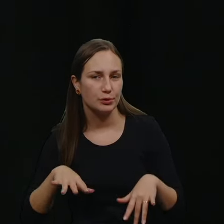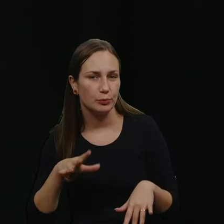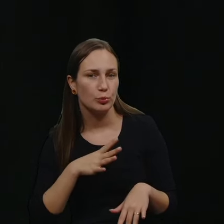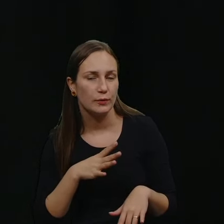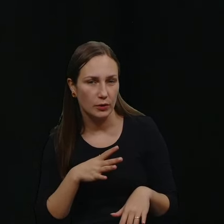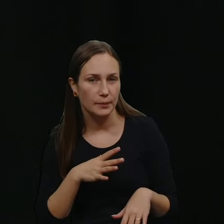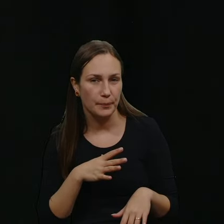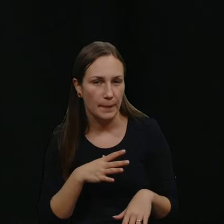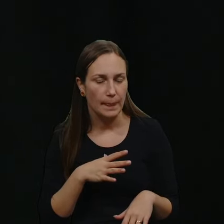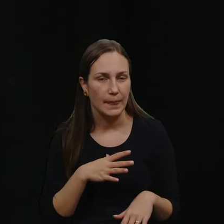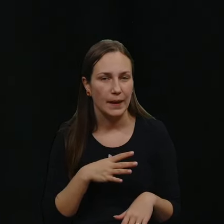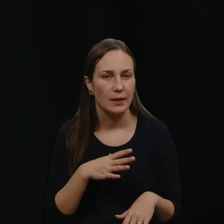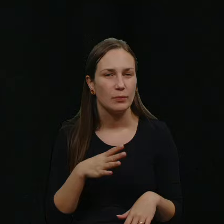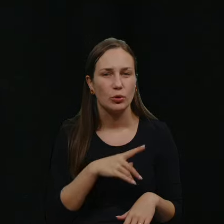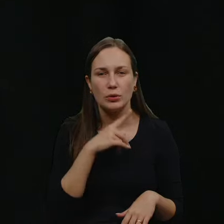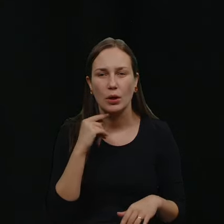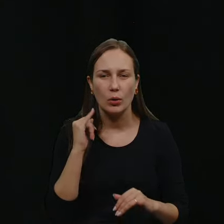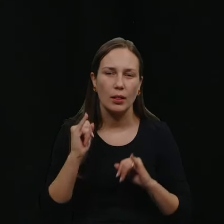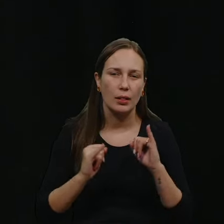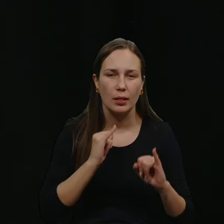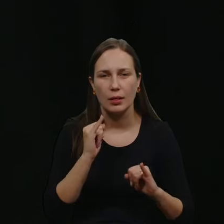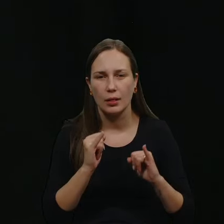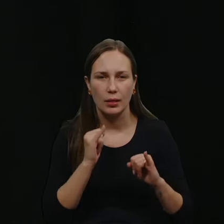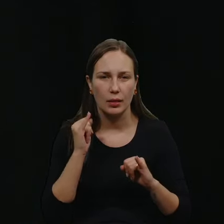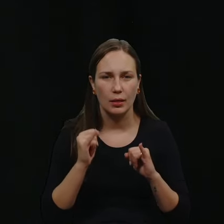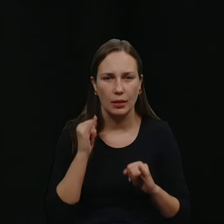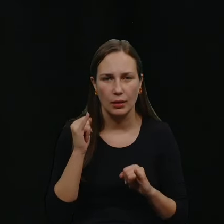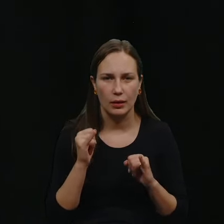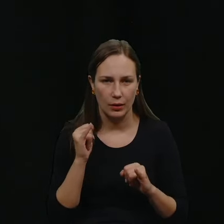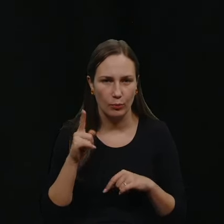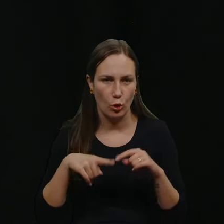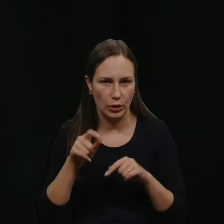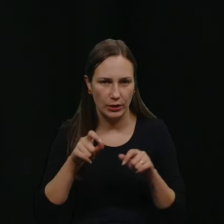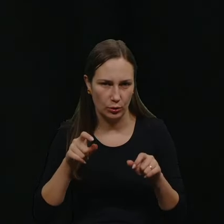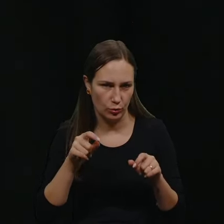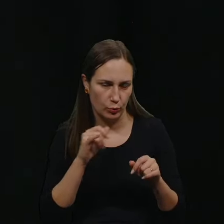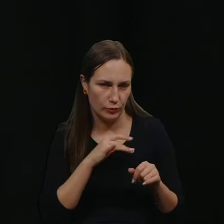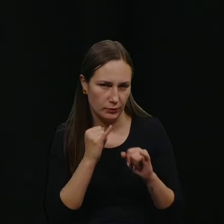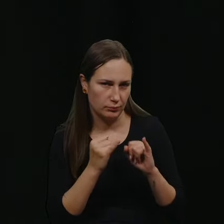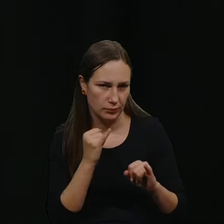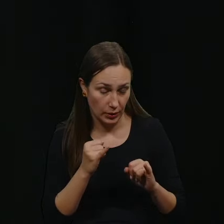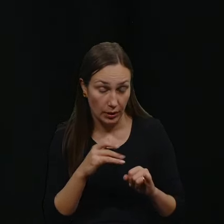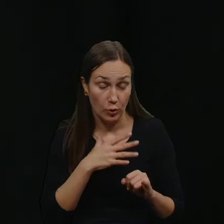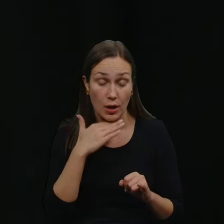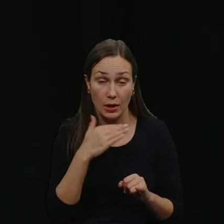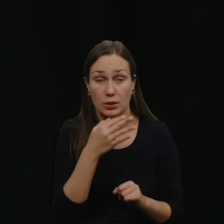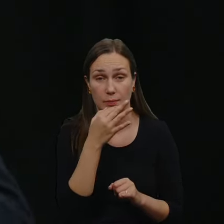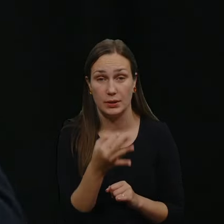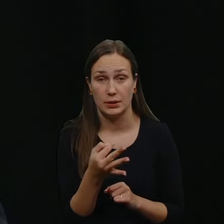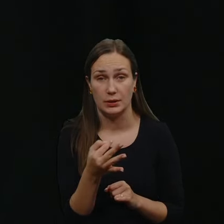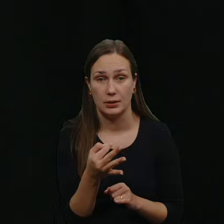laikotarpį. Ir iš pradžių buvo labai daug neigiamai nusistačiusių politikų prieš jį. Ir buvo aiškiai pasakyta,